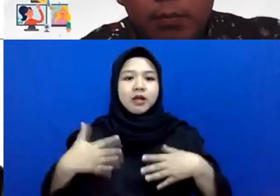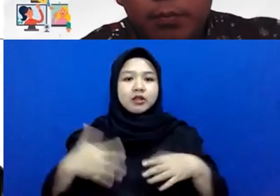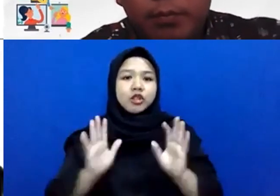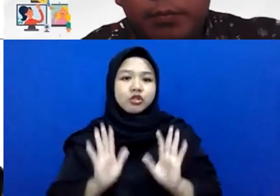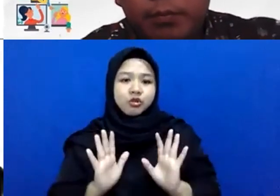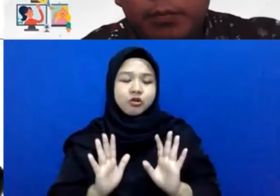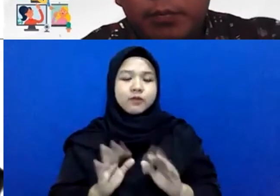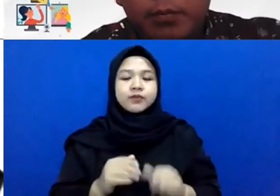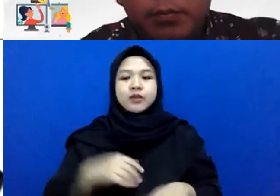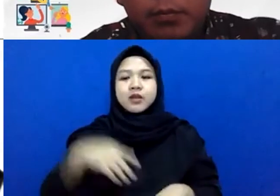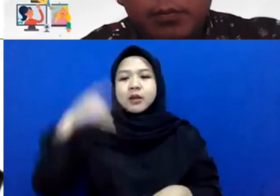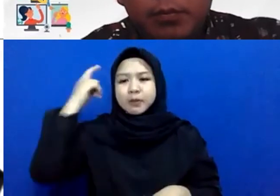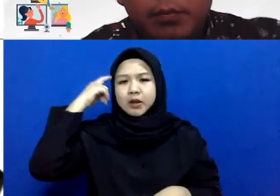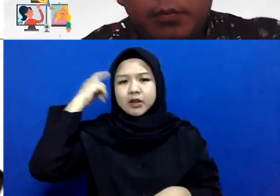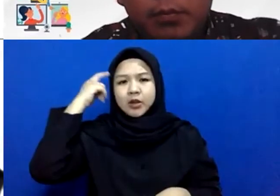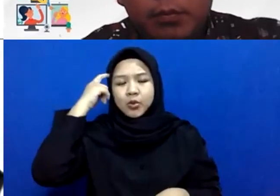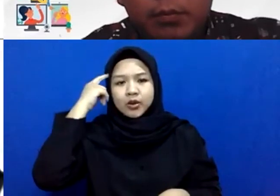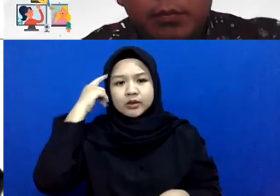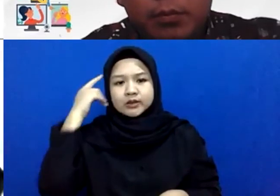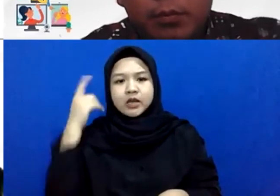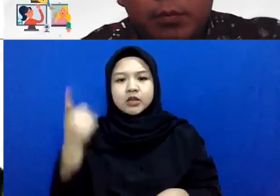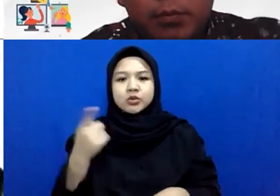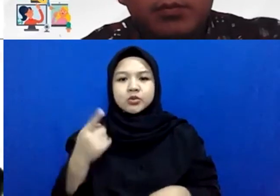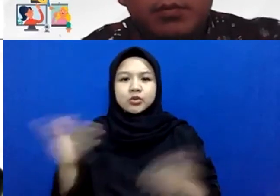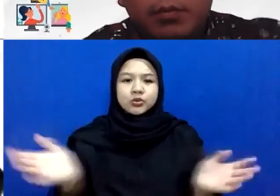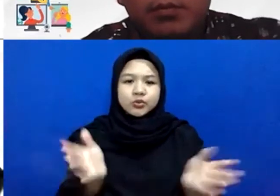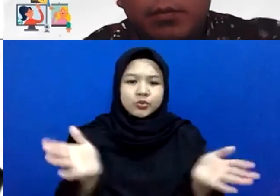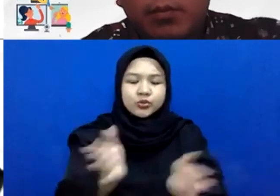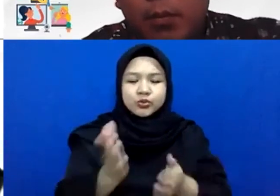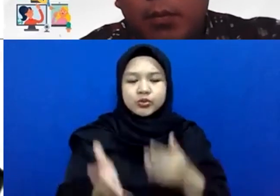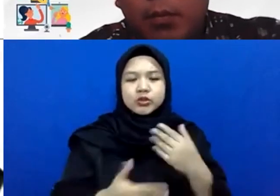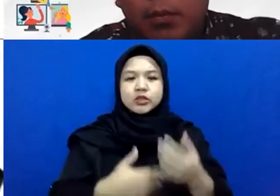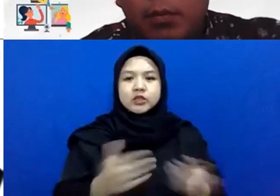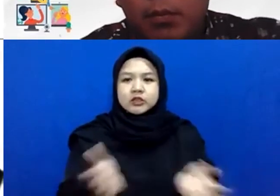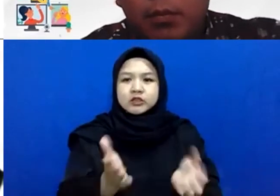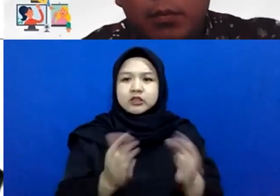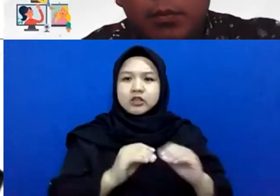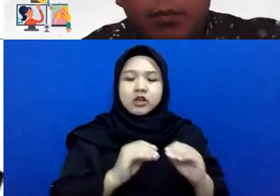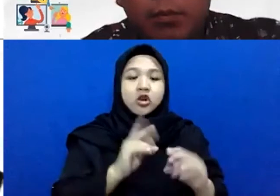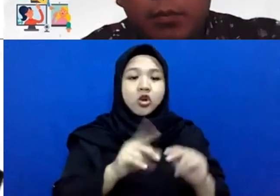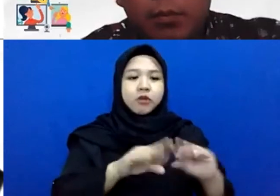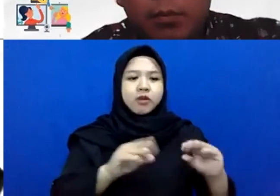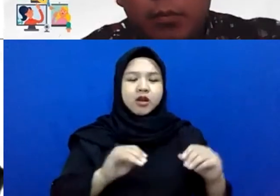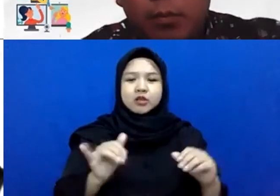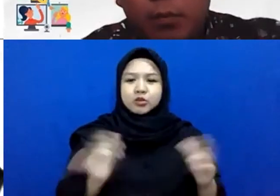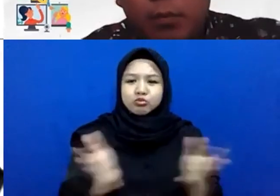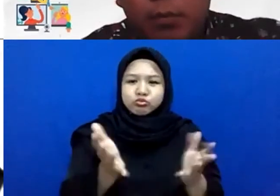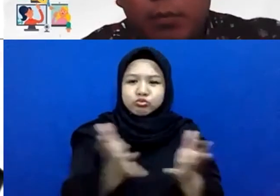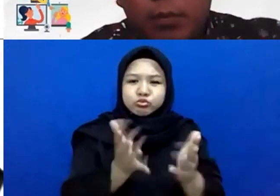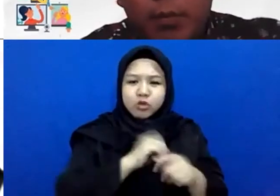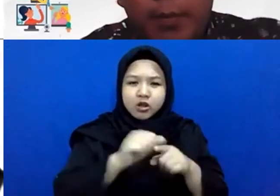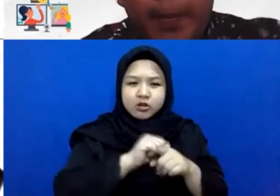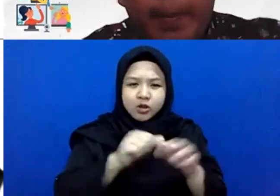Kemudian pengetahuannya juga karena kan digenjot terus lah istilahnya ya, yang magang ini ditempa gitu